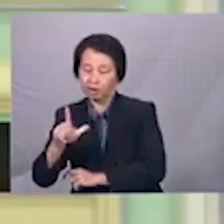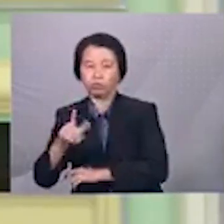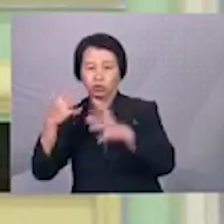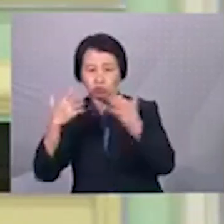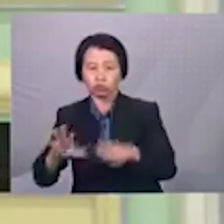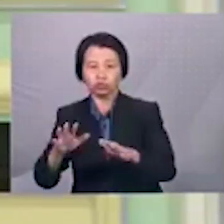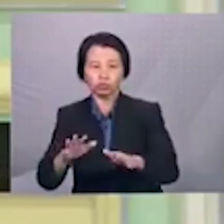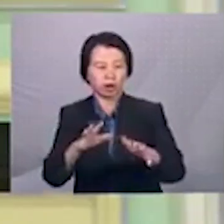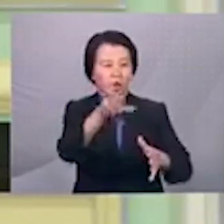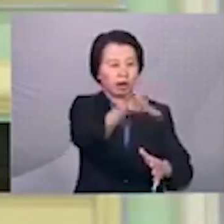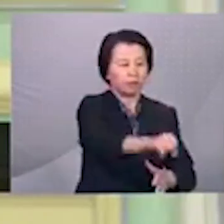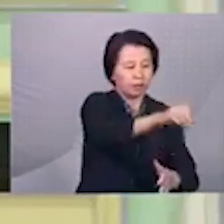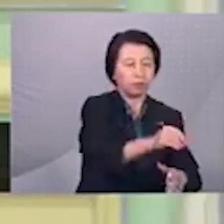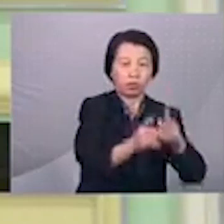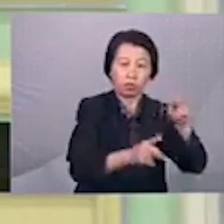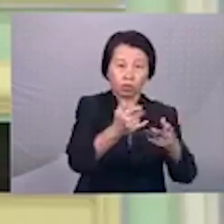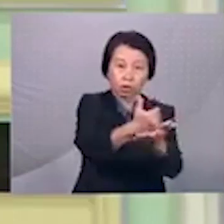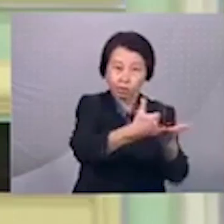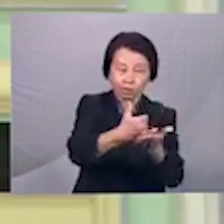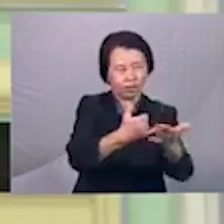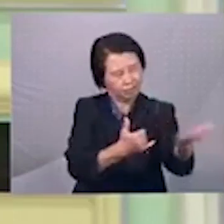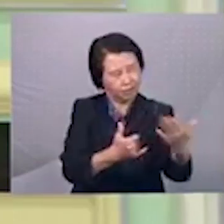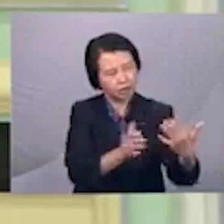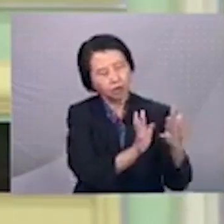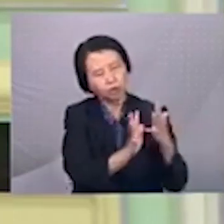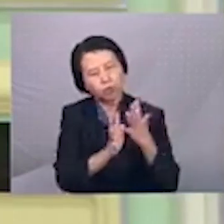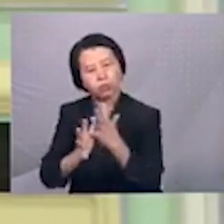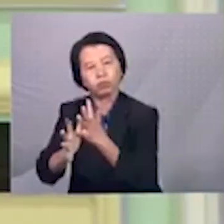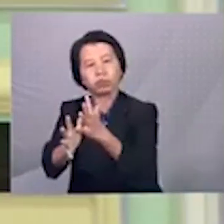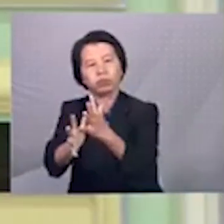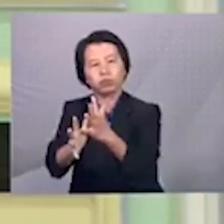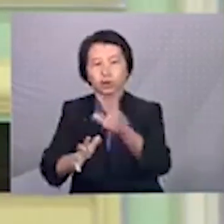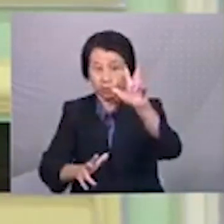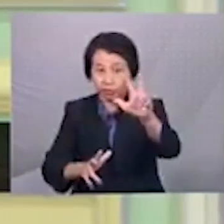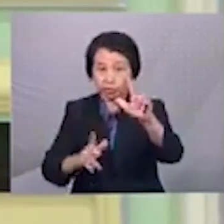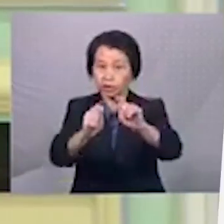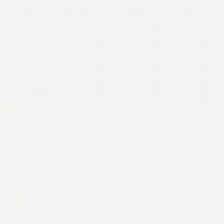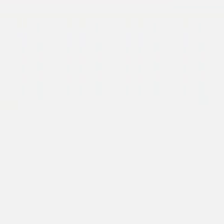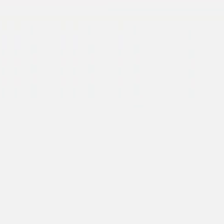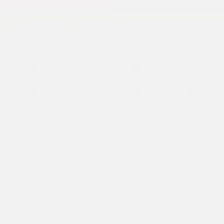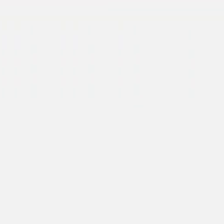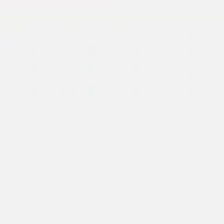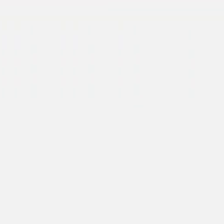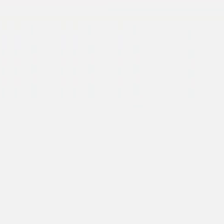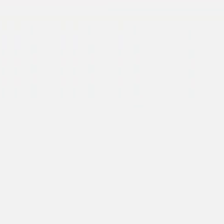Hai boleh menempatkan gelandang-gelandang ini di tiga lokasi